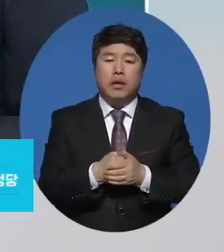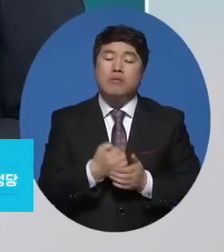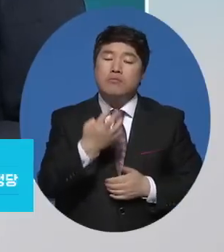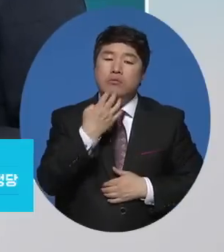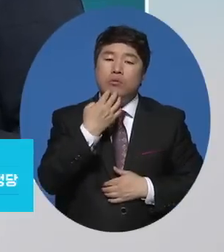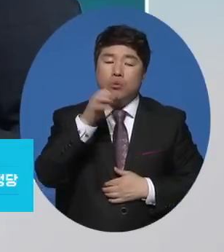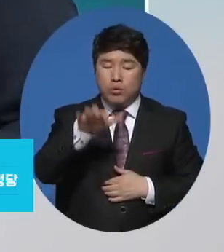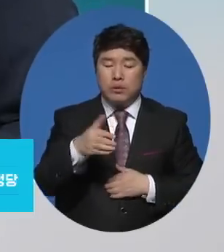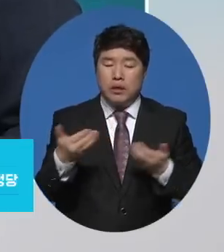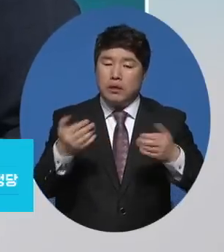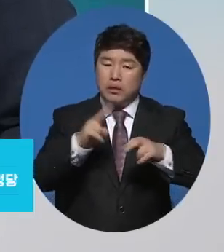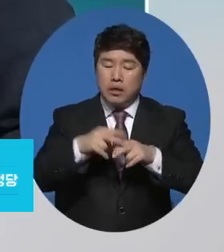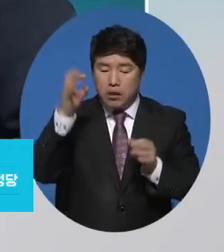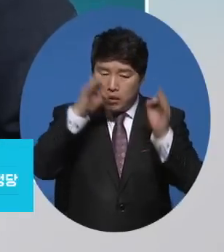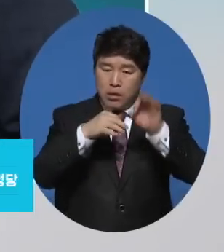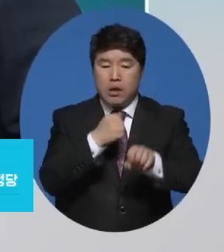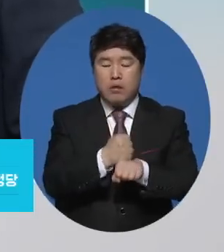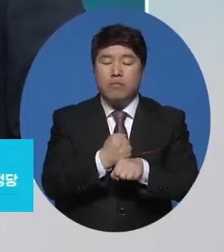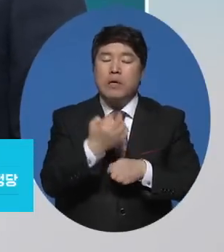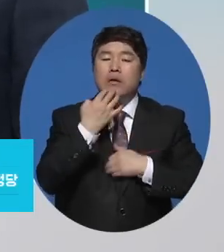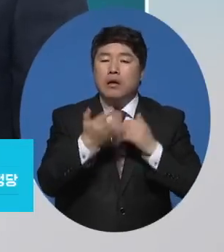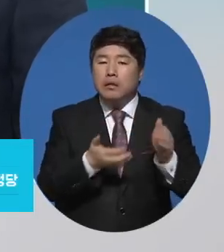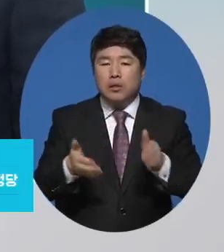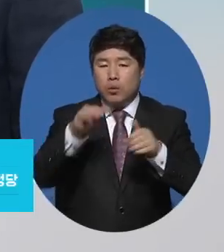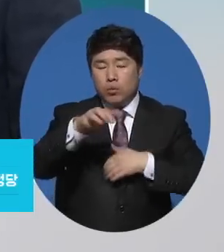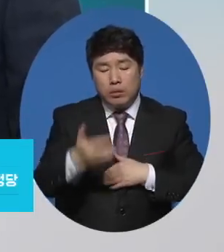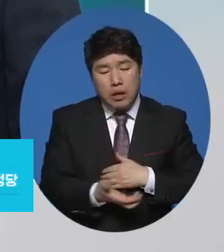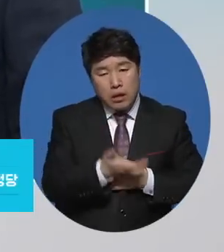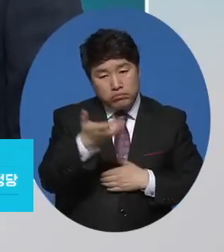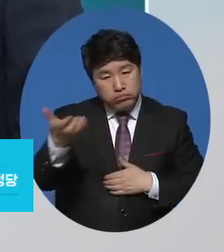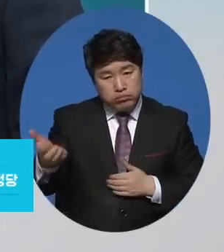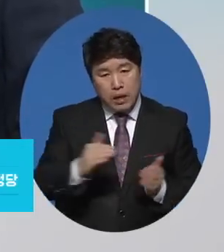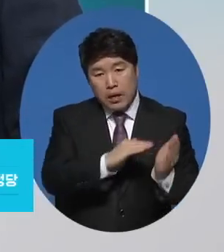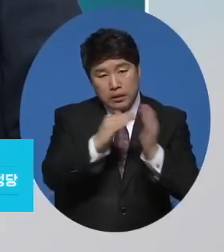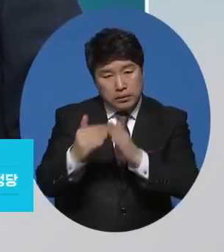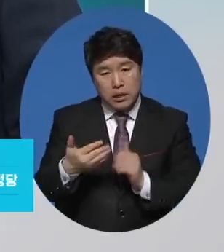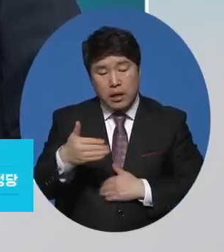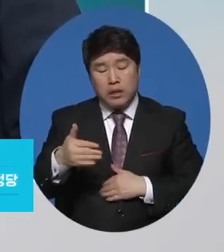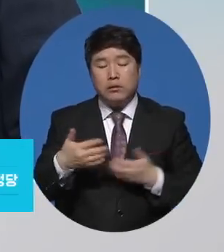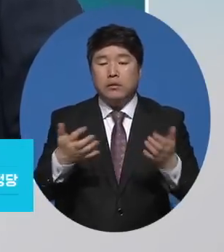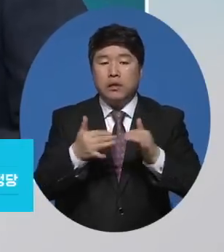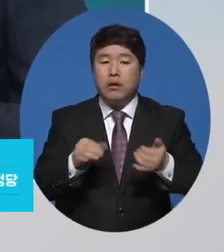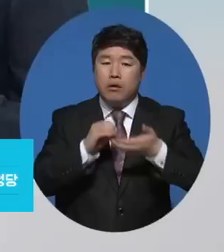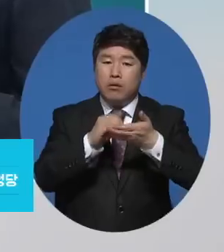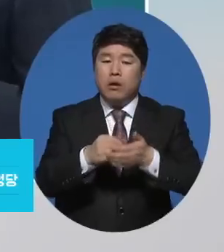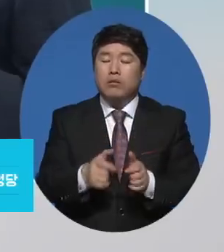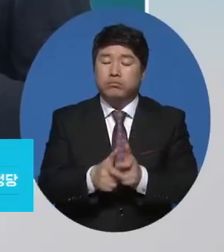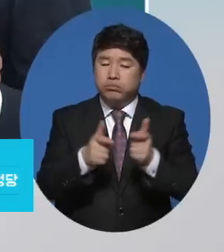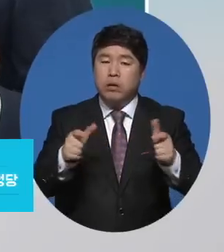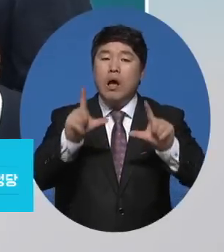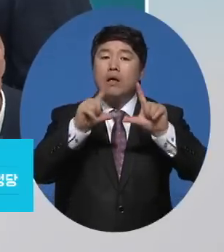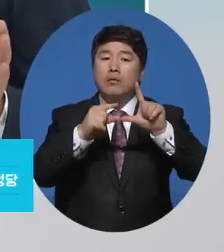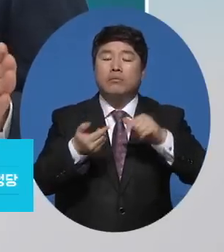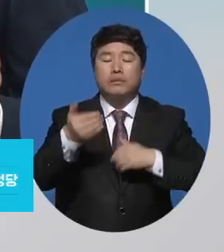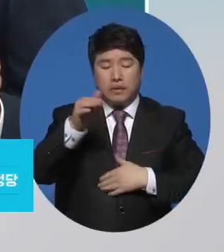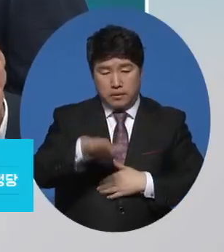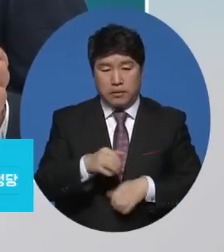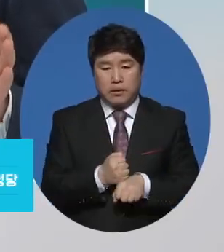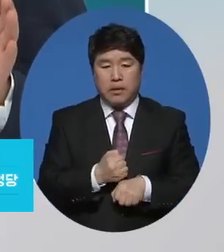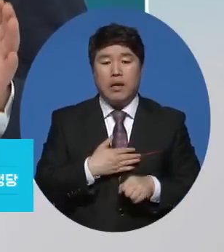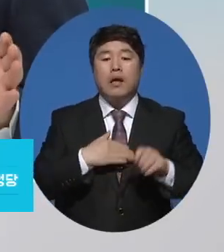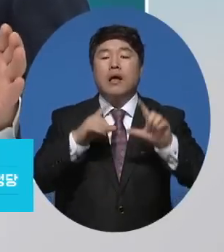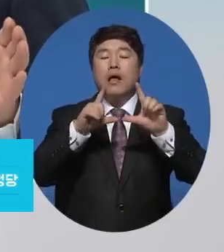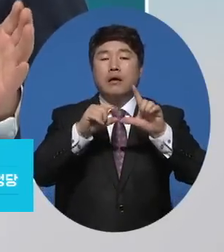경기도로 인구가 유입 이사를가 가지고 그래서 취업자 수가는게 대부분이거든요 그 그런데요